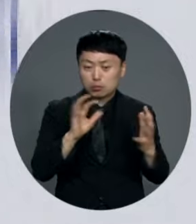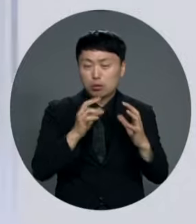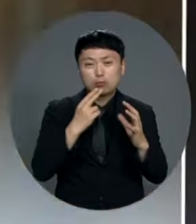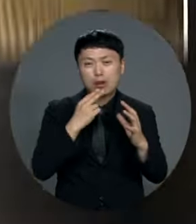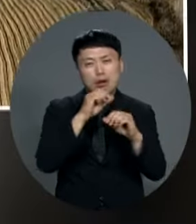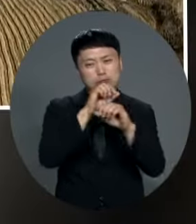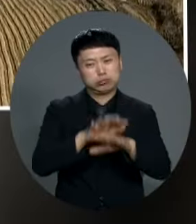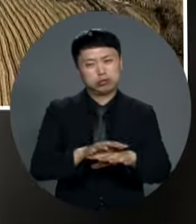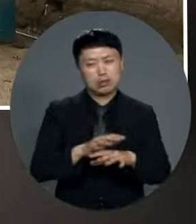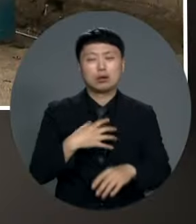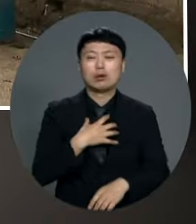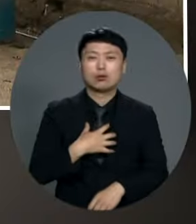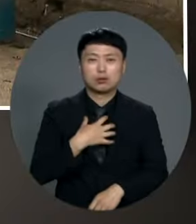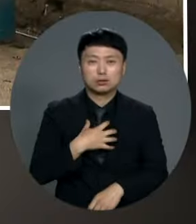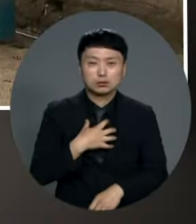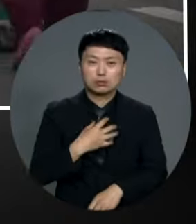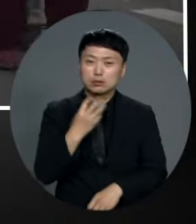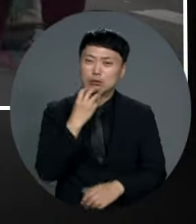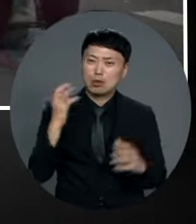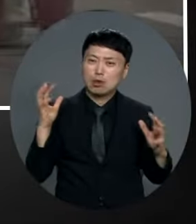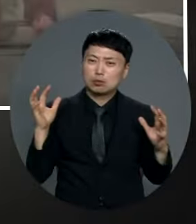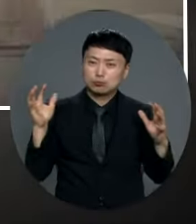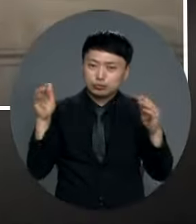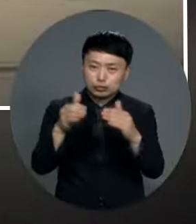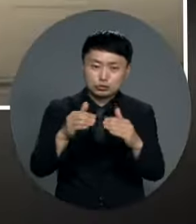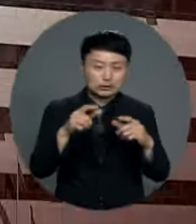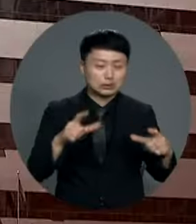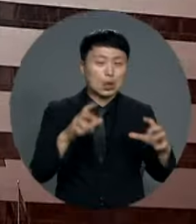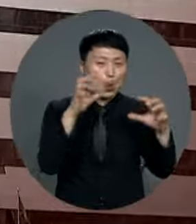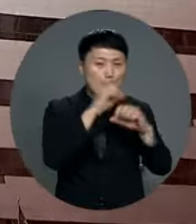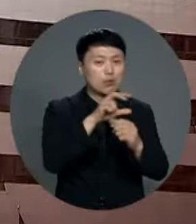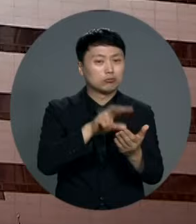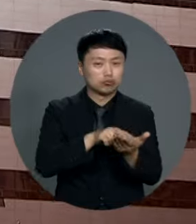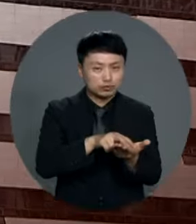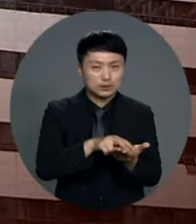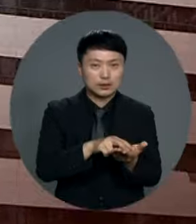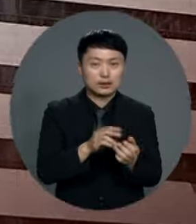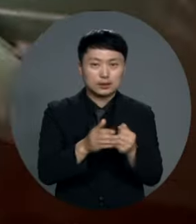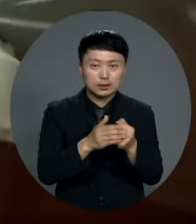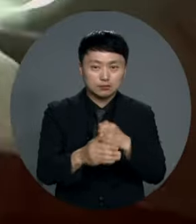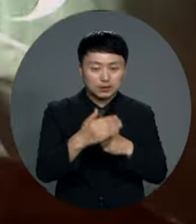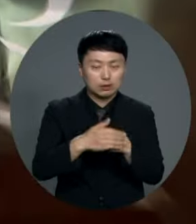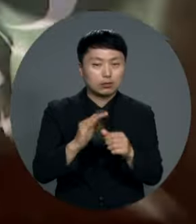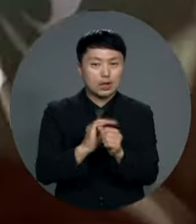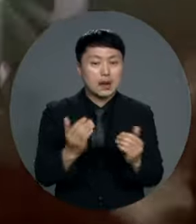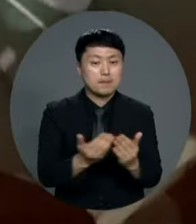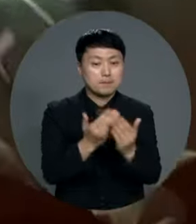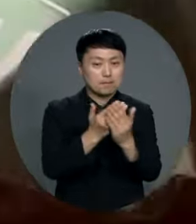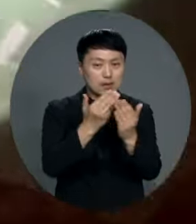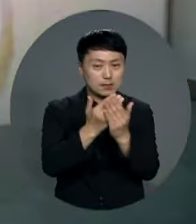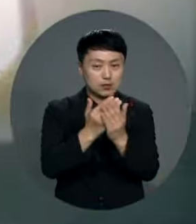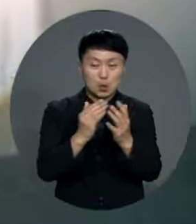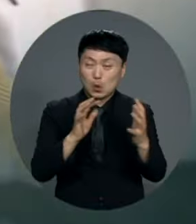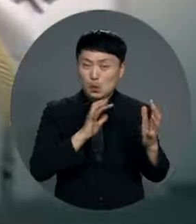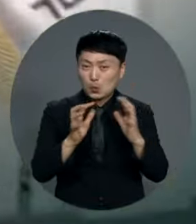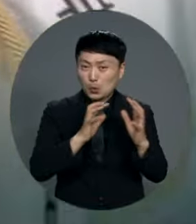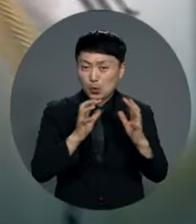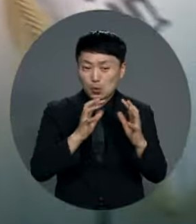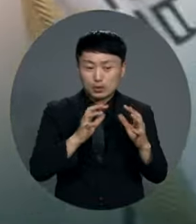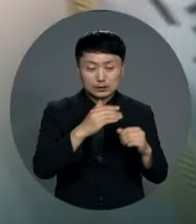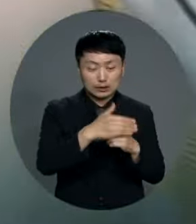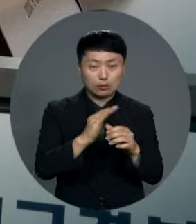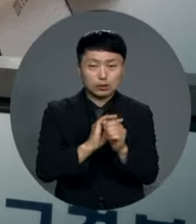되어버립니다. 수도권 집중과 지방 소멸의 시대, 대구 경북 지역 발전과 지역민을 위한다며 추진되고 있는